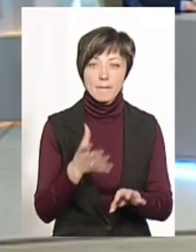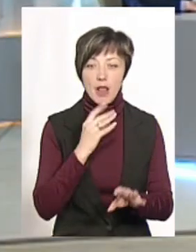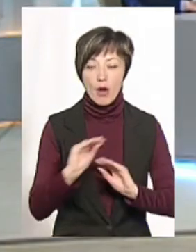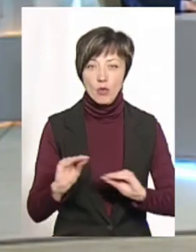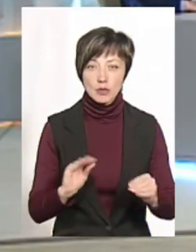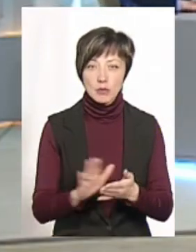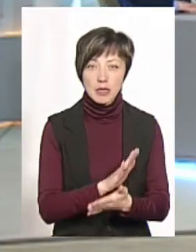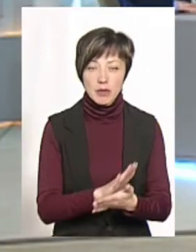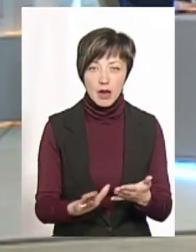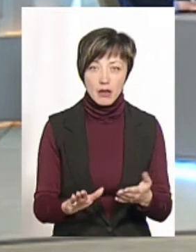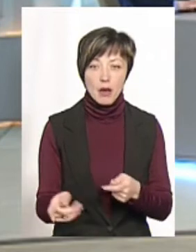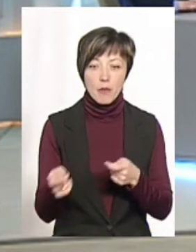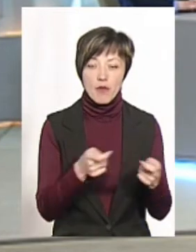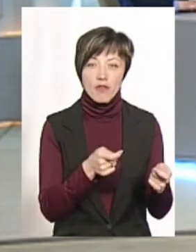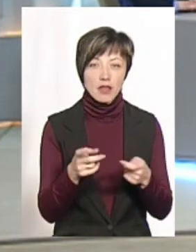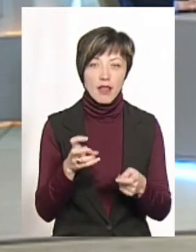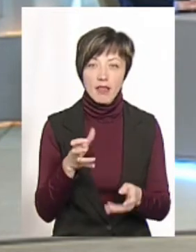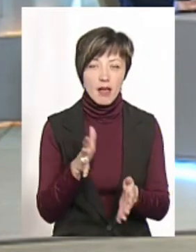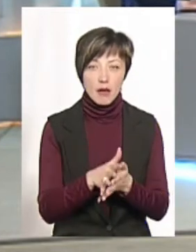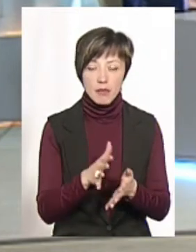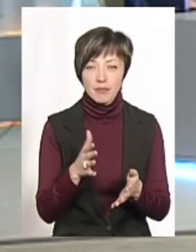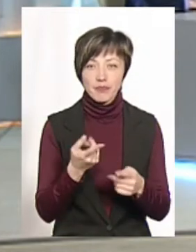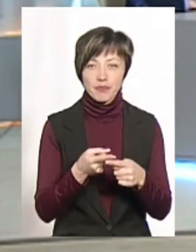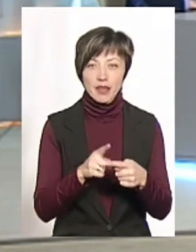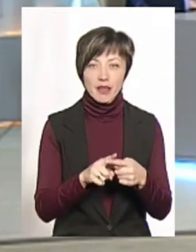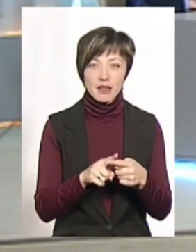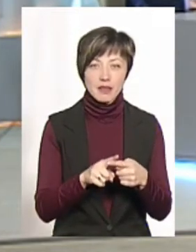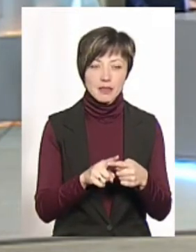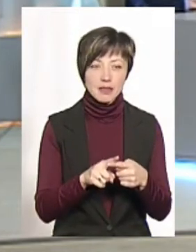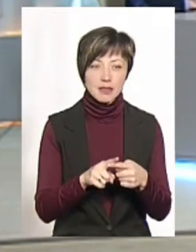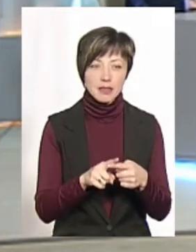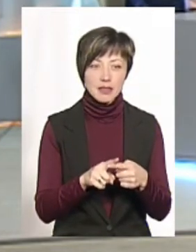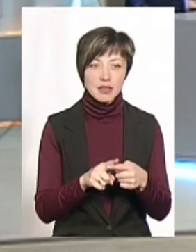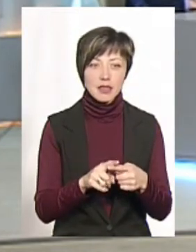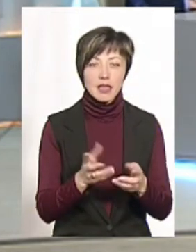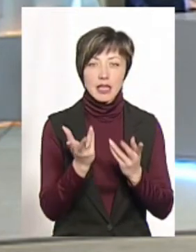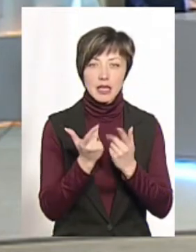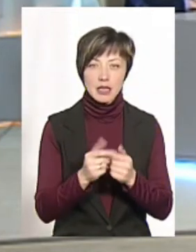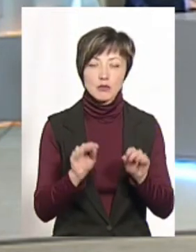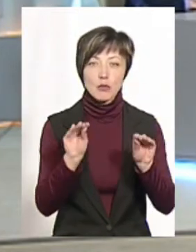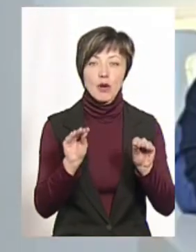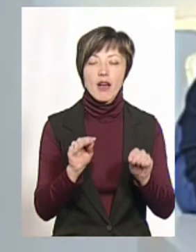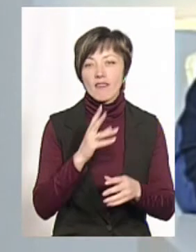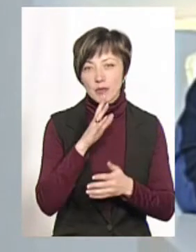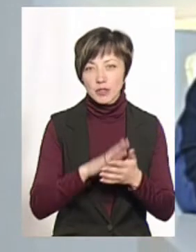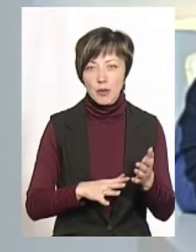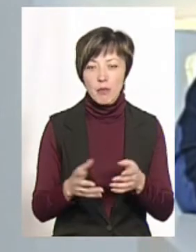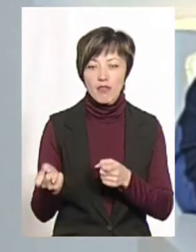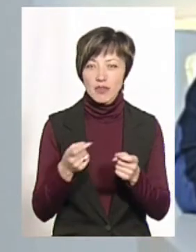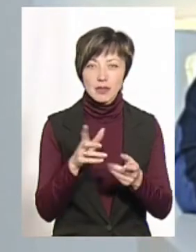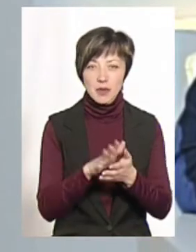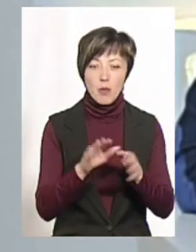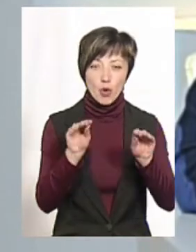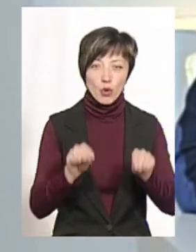по прибиранню, по вивезенню негабариту. І, скажімо так, кількість протоколів, скажімо так,